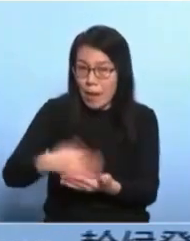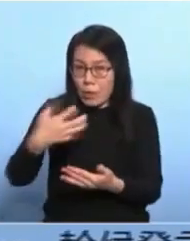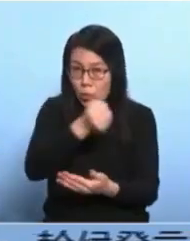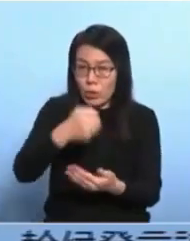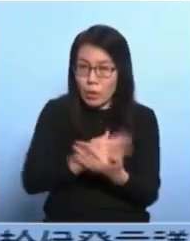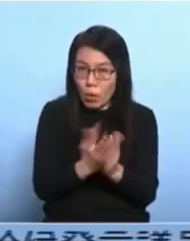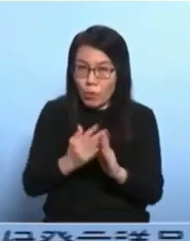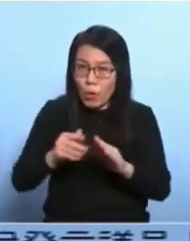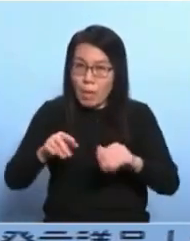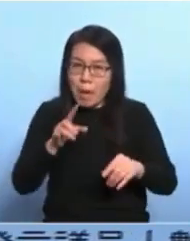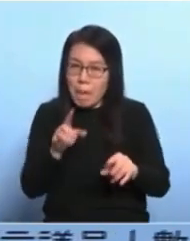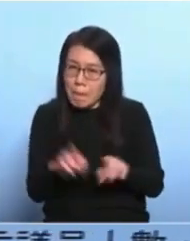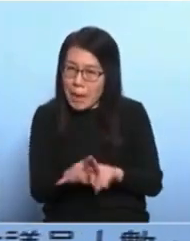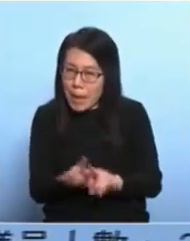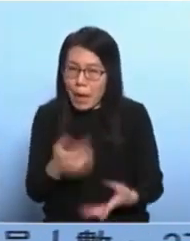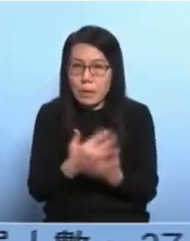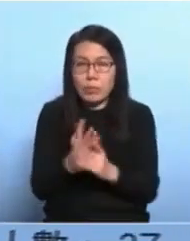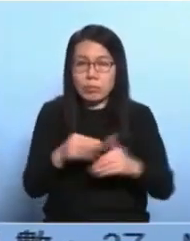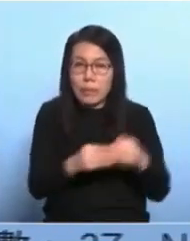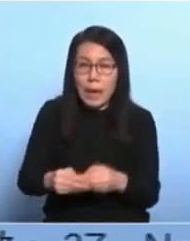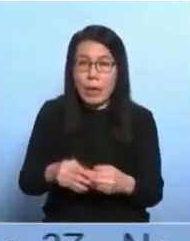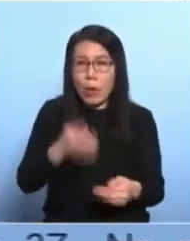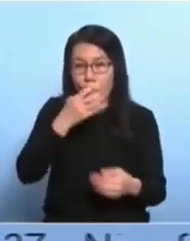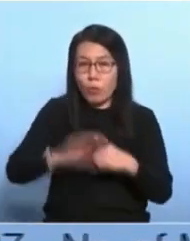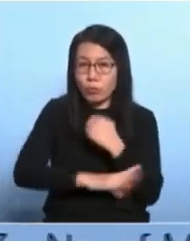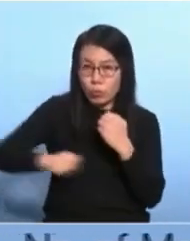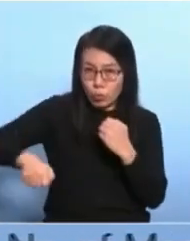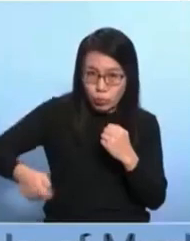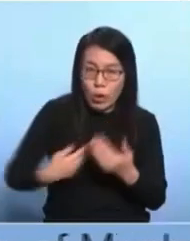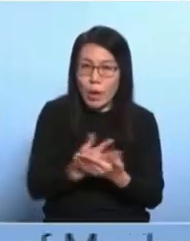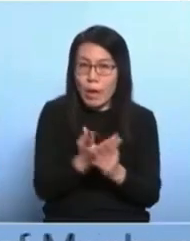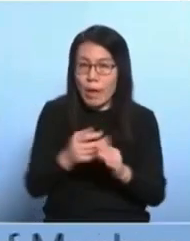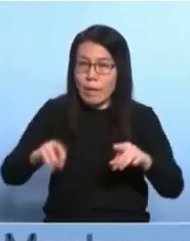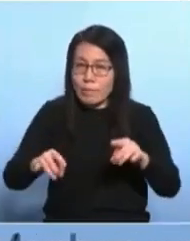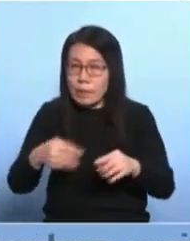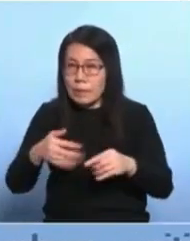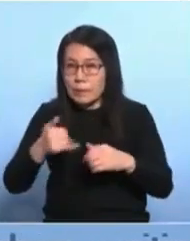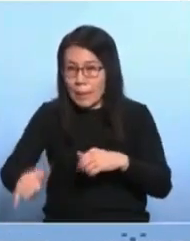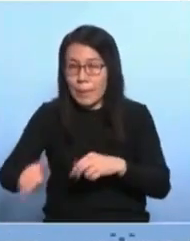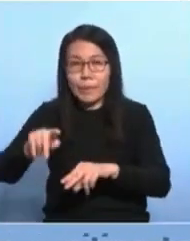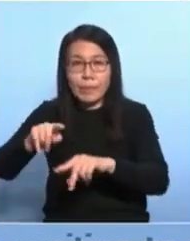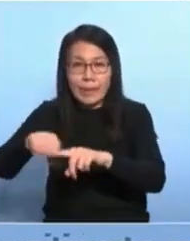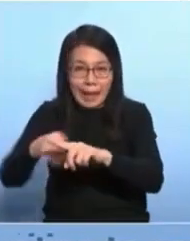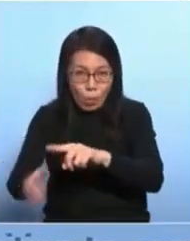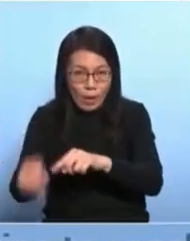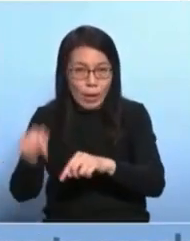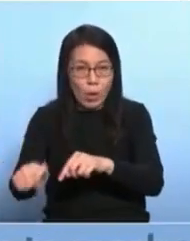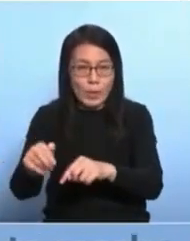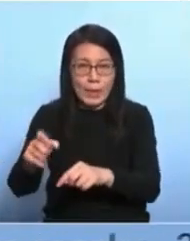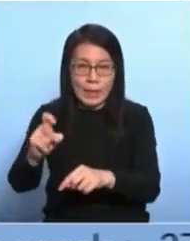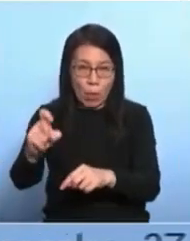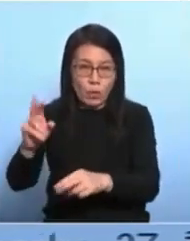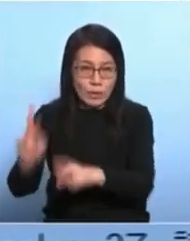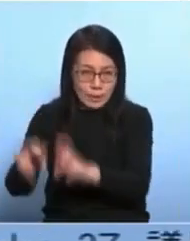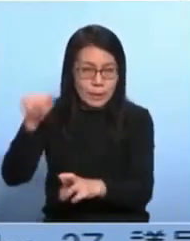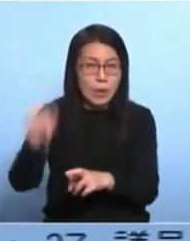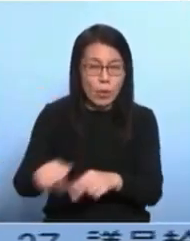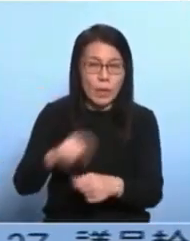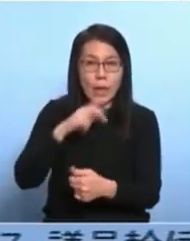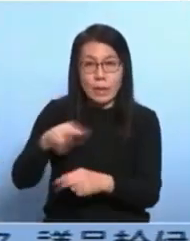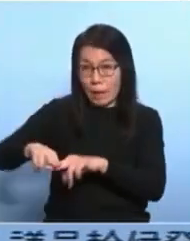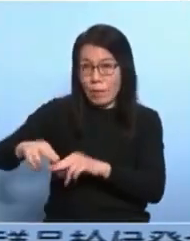方面的差別待遇，帶動了香港仲裁業進入大灣區內九市等。種種的政策都是中央政府